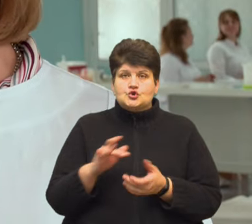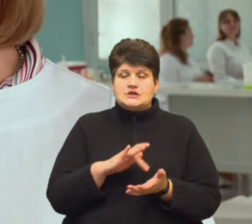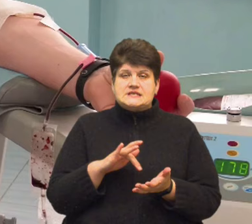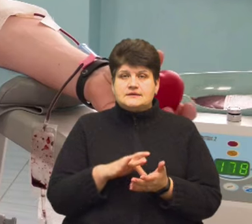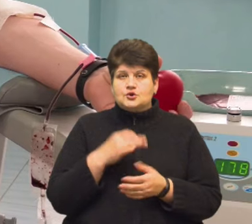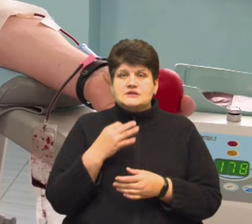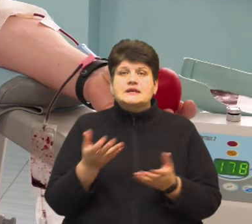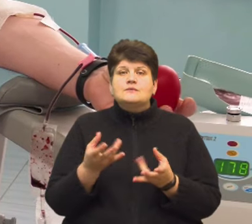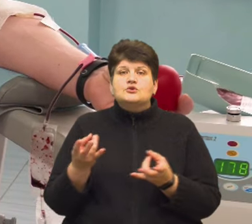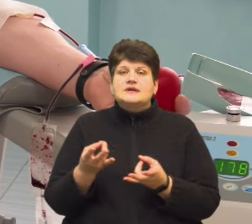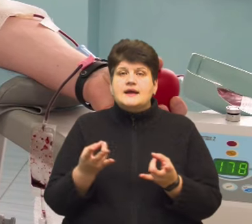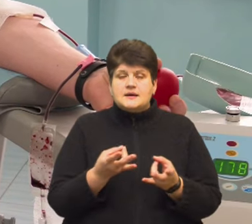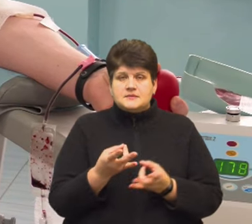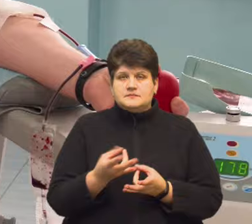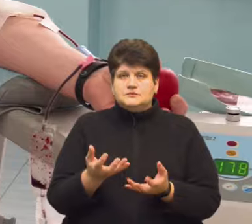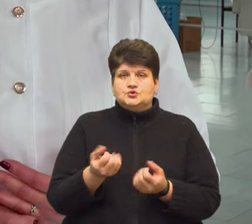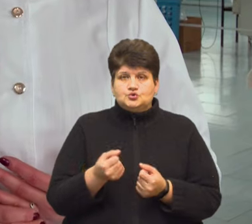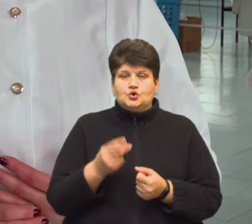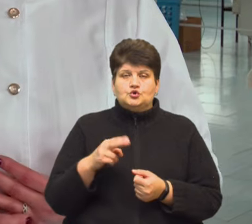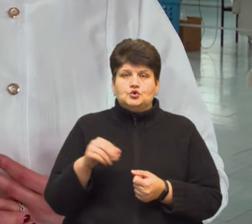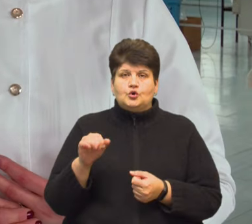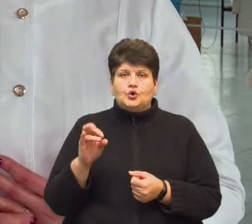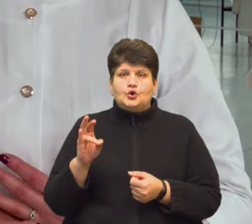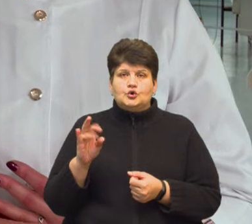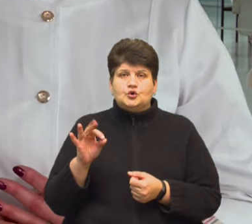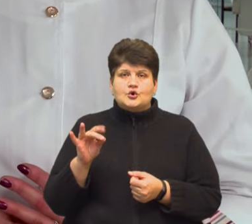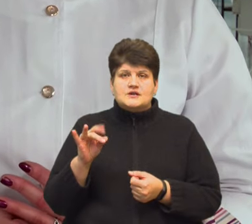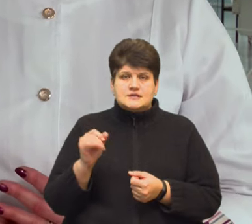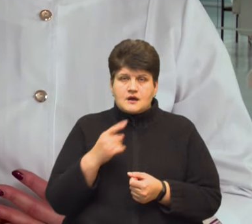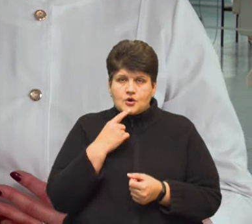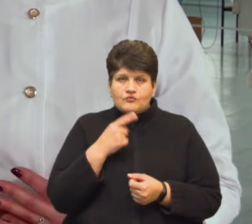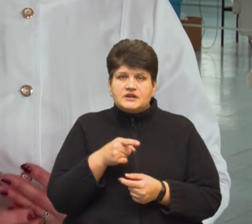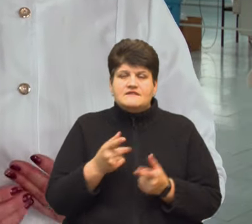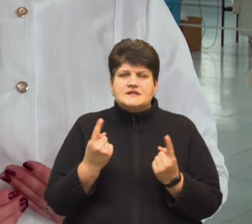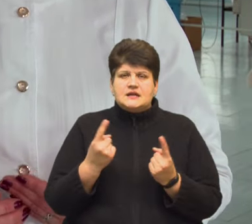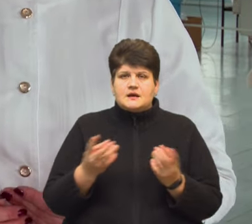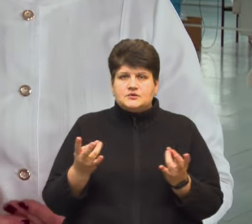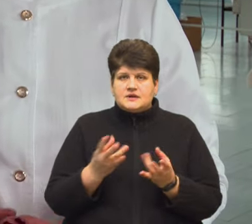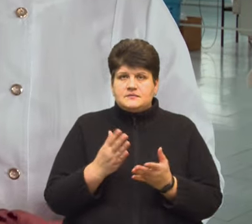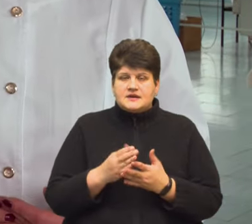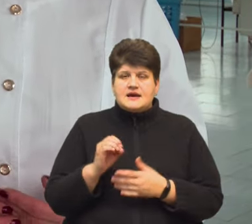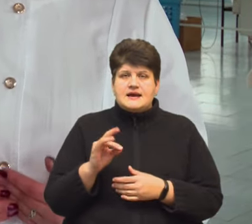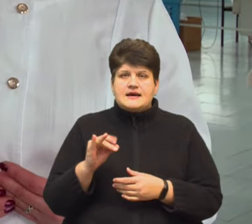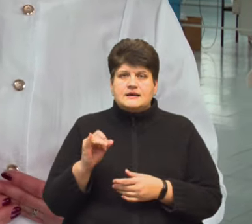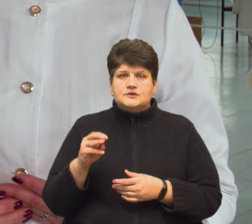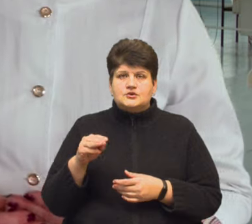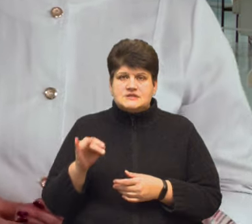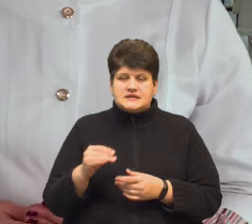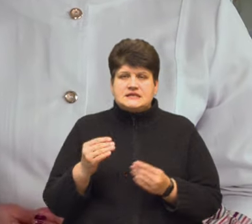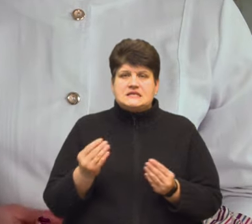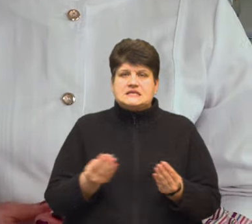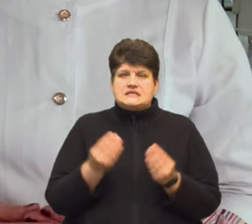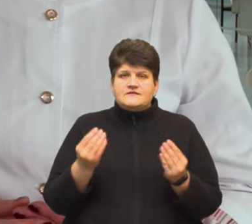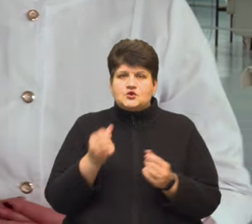які потреби заготовляють донорську кров для них велика потреба є завжди в еритроцитах в свіжозамороженій